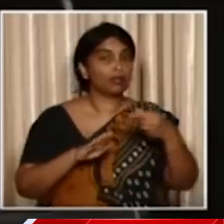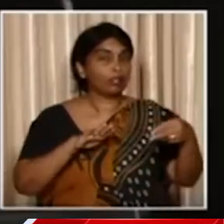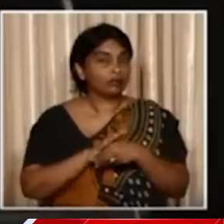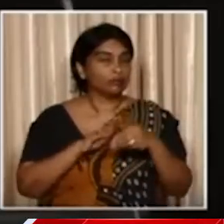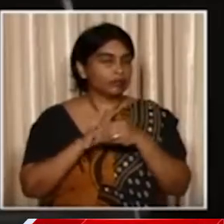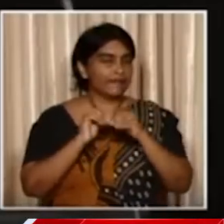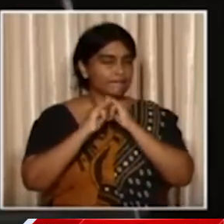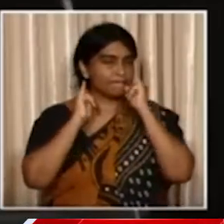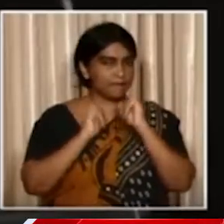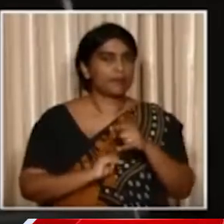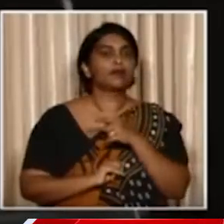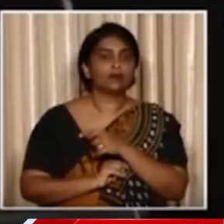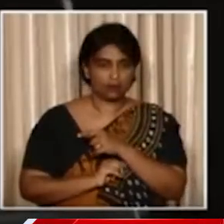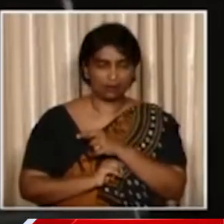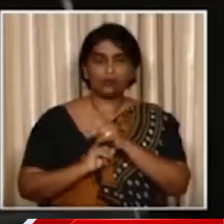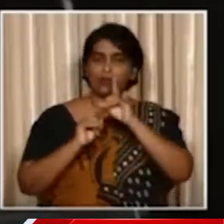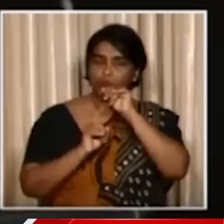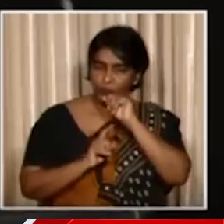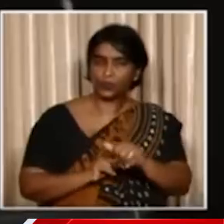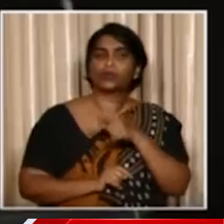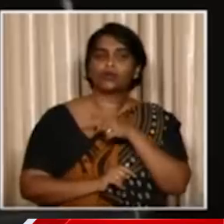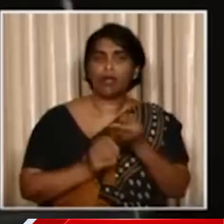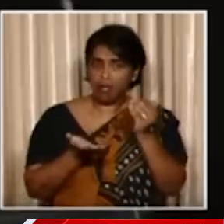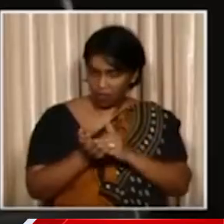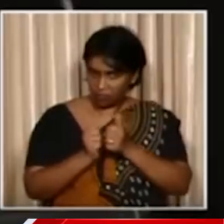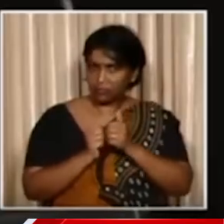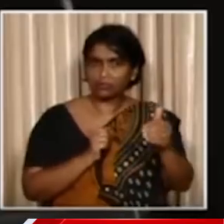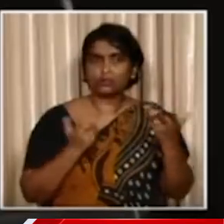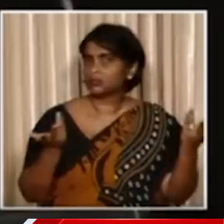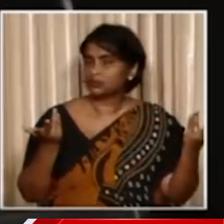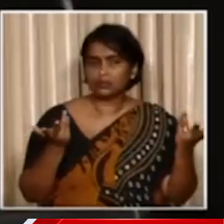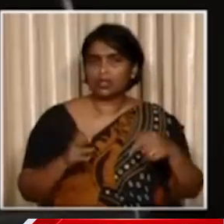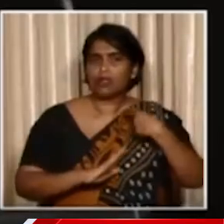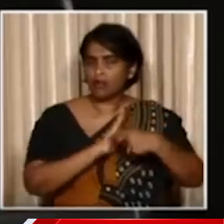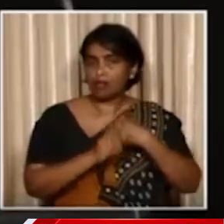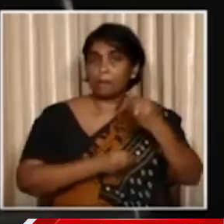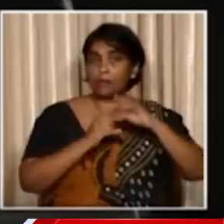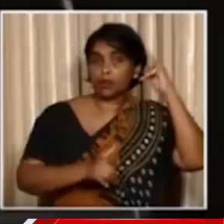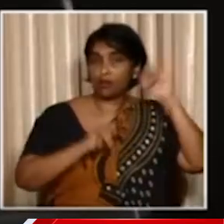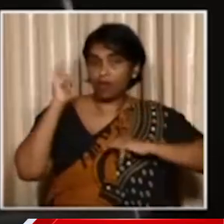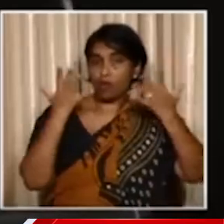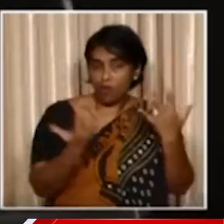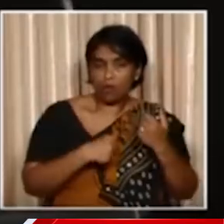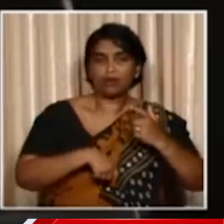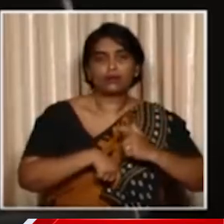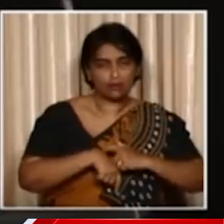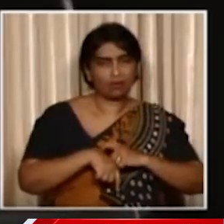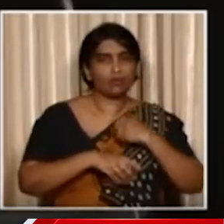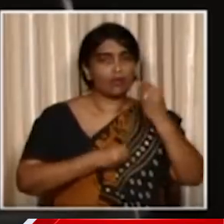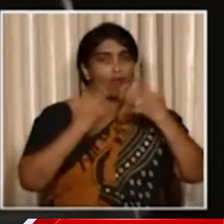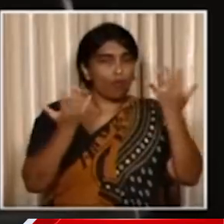සංස්කෘතිය නිසා. ඒ නිසා පැහැදිලිවම ආයේ එතෙන්ටද මේ ගමන් කරන්නේ. විශේෂයෙන් මේ රටට ආයෝජකයෝ ඕන වෙලාවේ